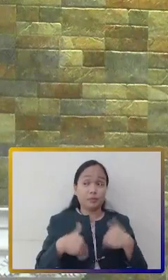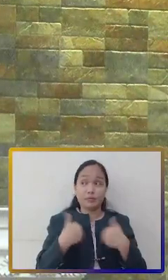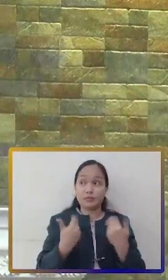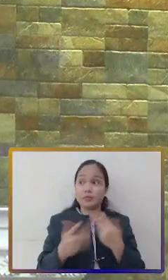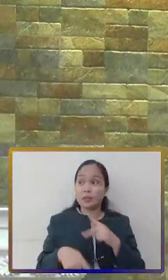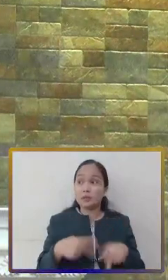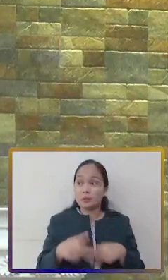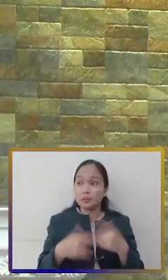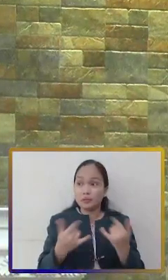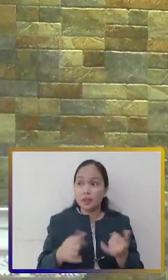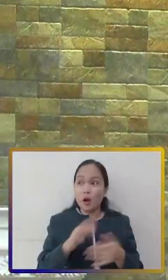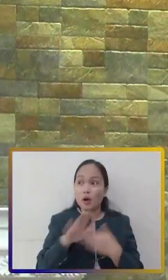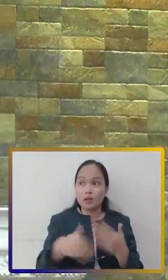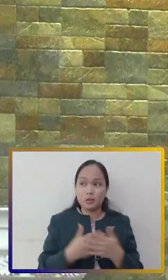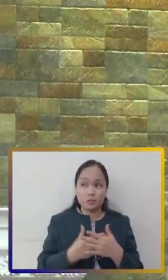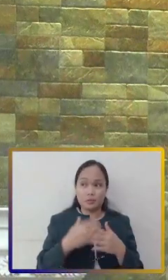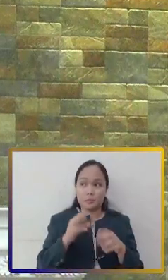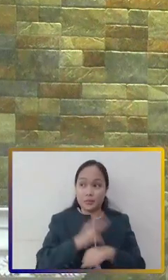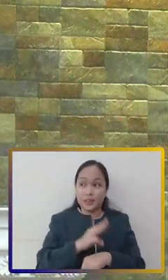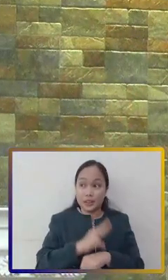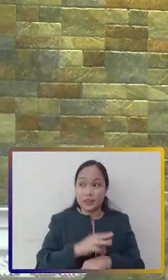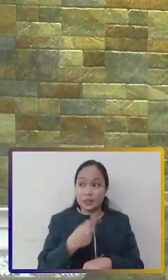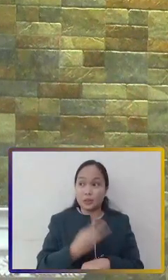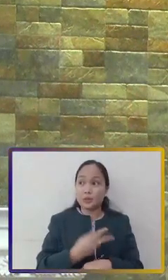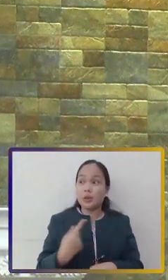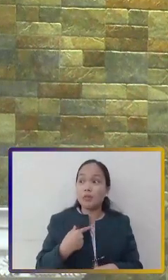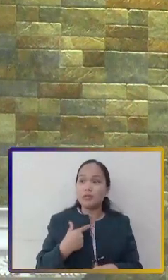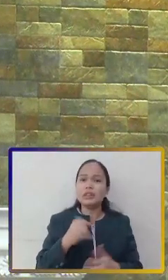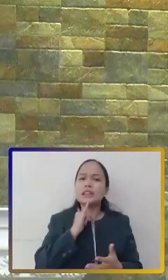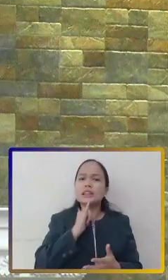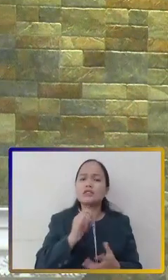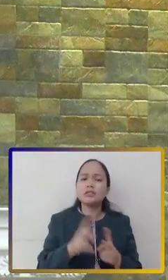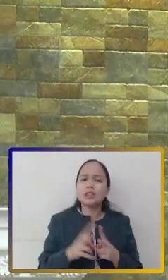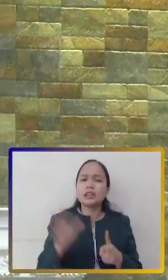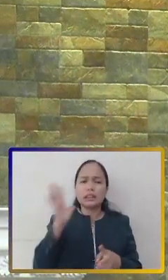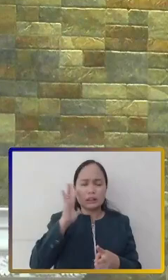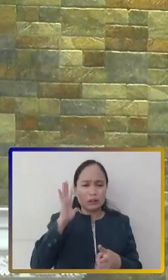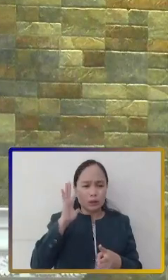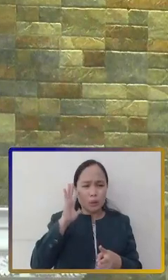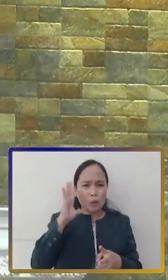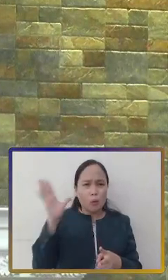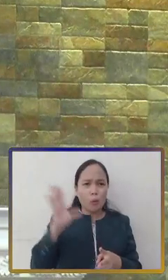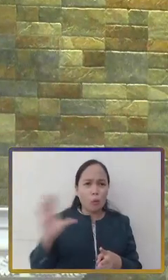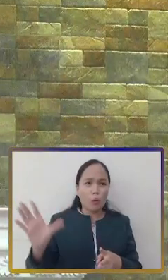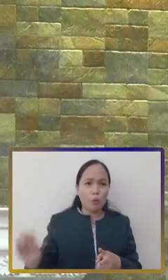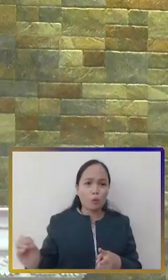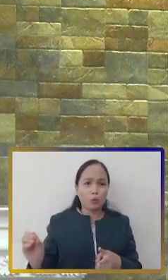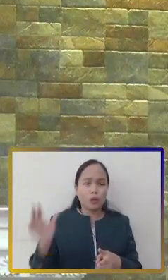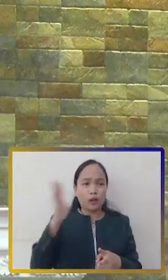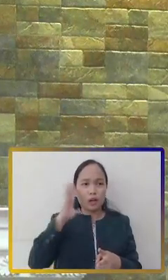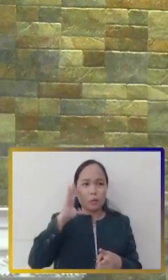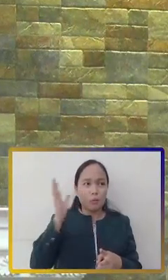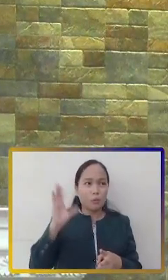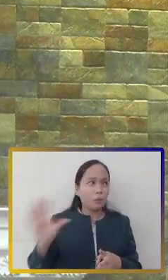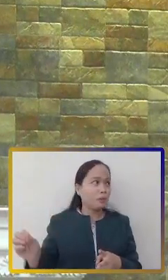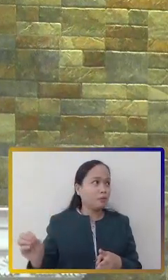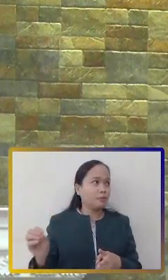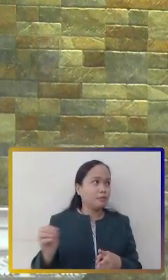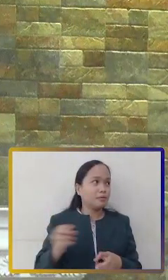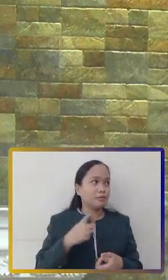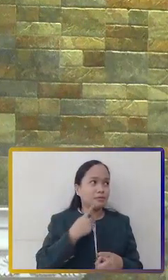na kinabibilangan natin, it's an exceptional ministry, but it also comes with great